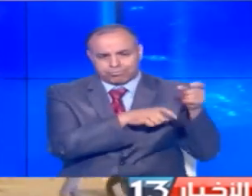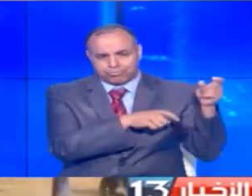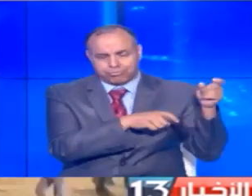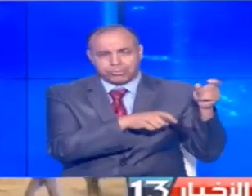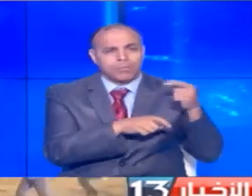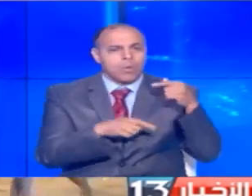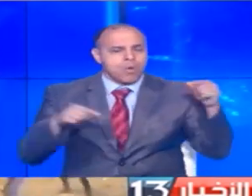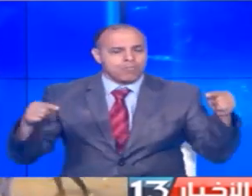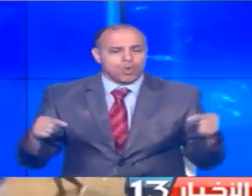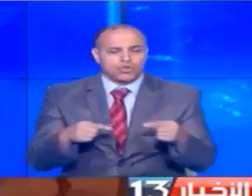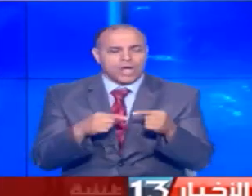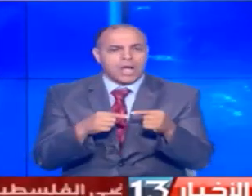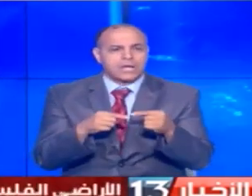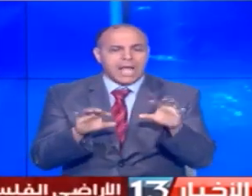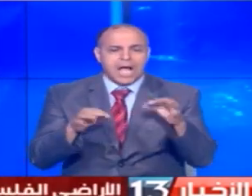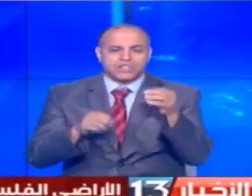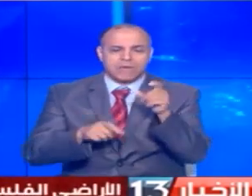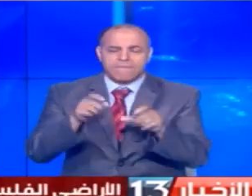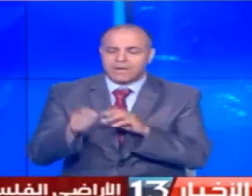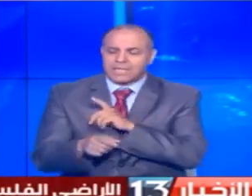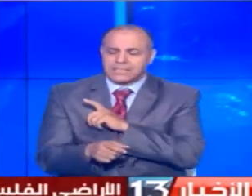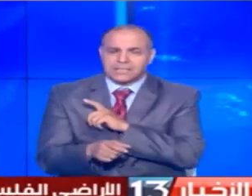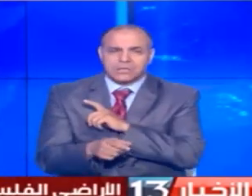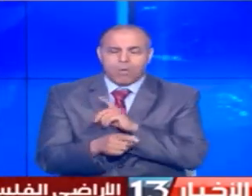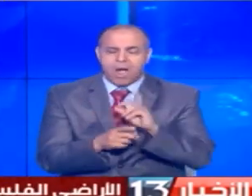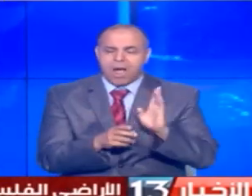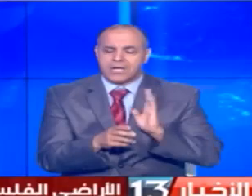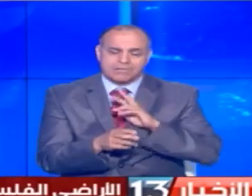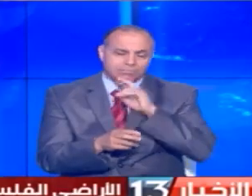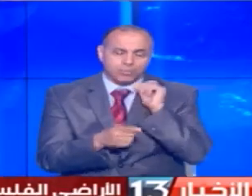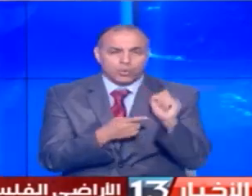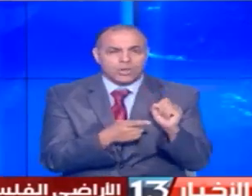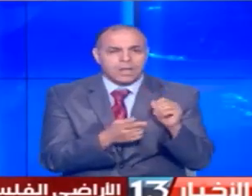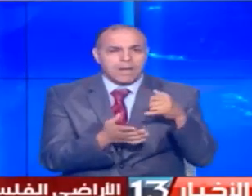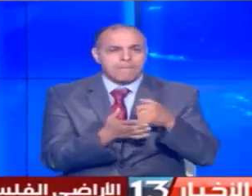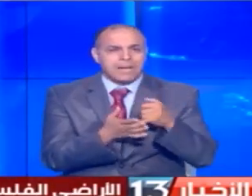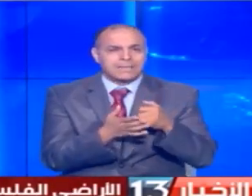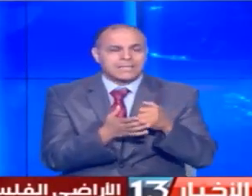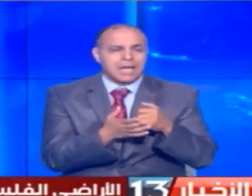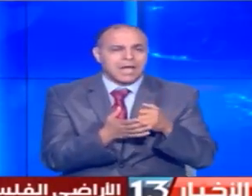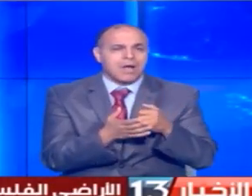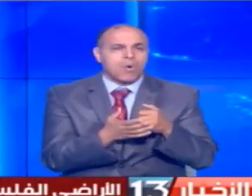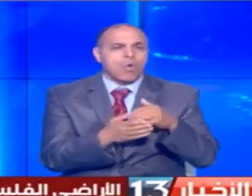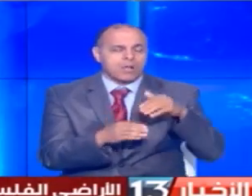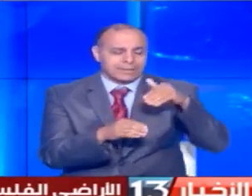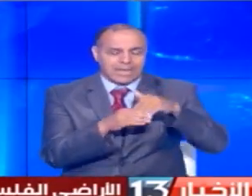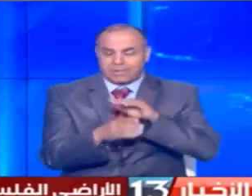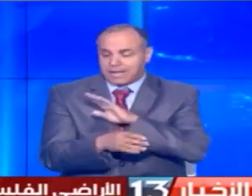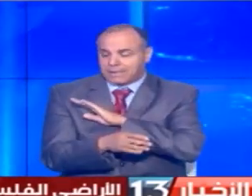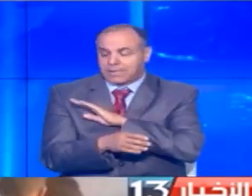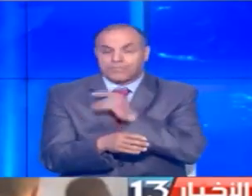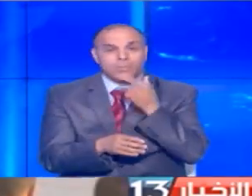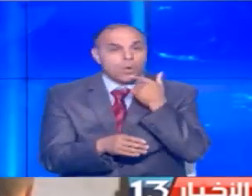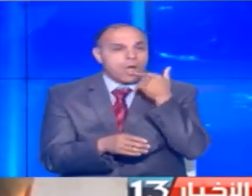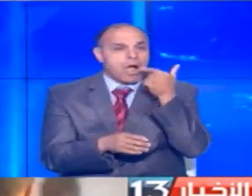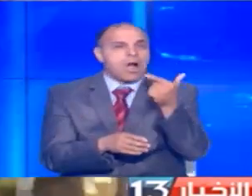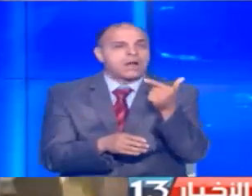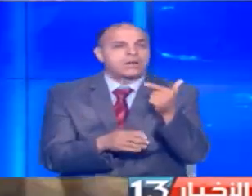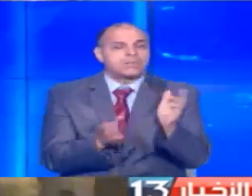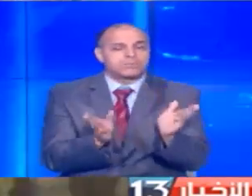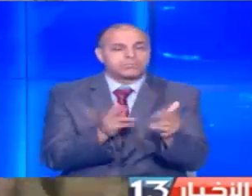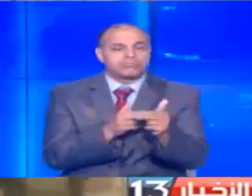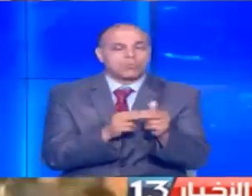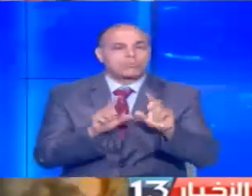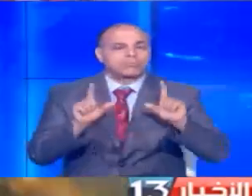خلال مواجهات بين عشرات الفلسطينيين وقوات الاحتلال في مدينة دير البلح وسط القطاع. وأعلنت وكالة